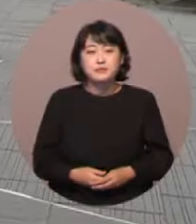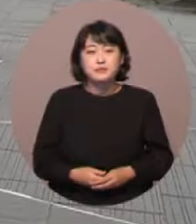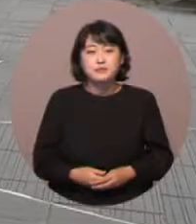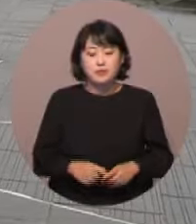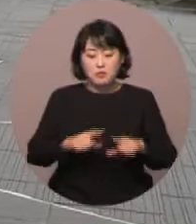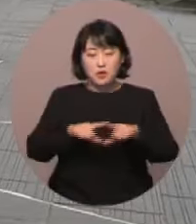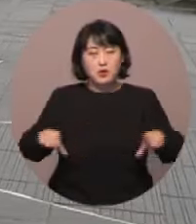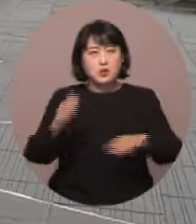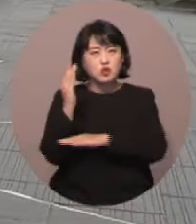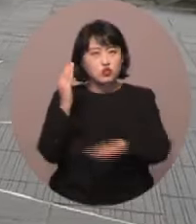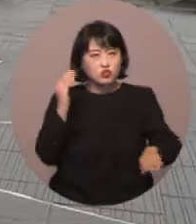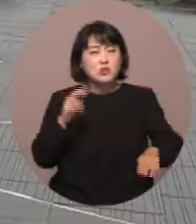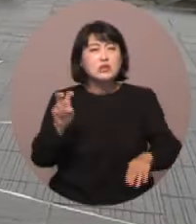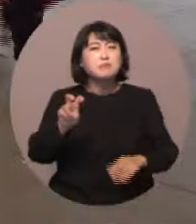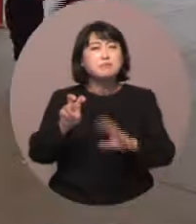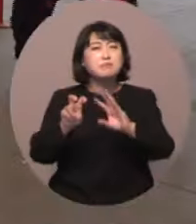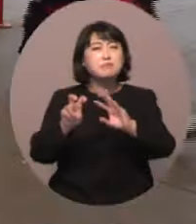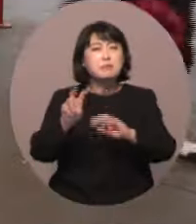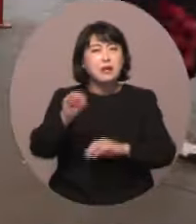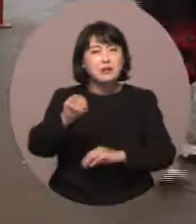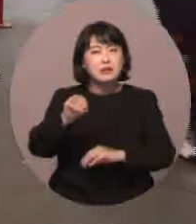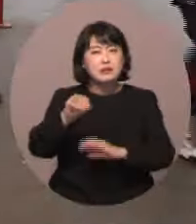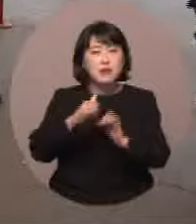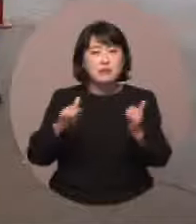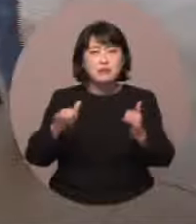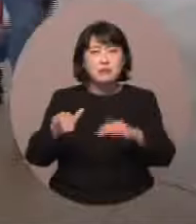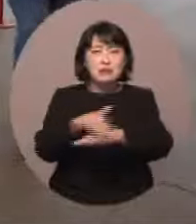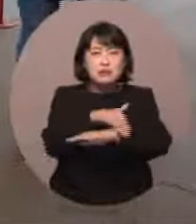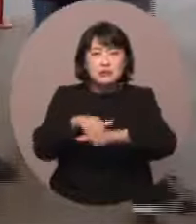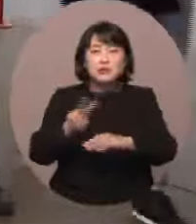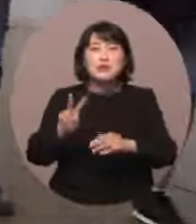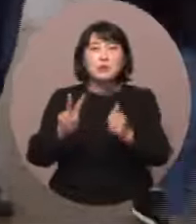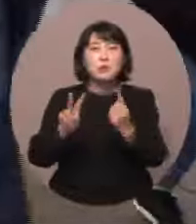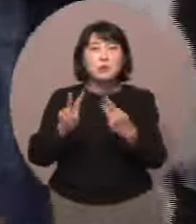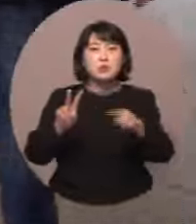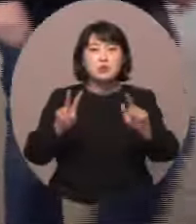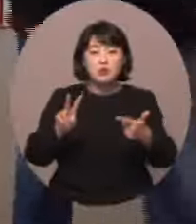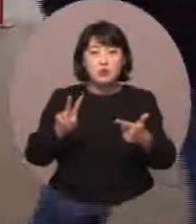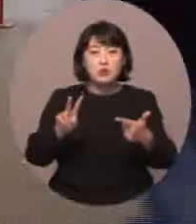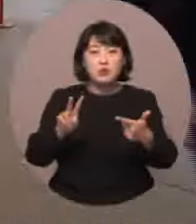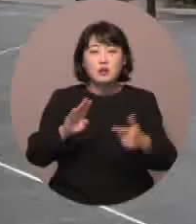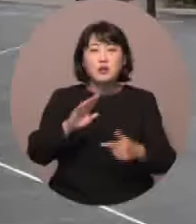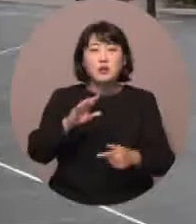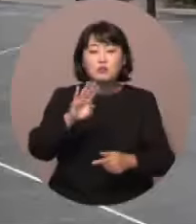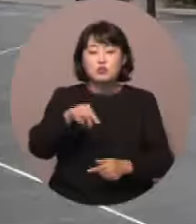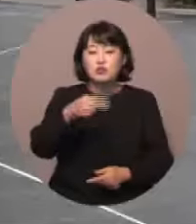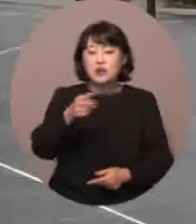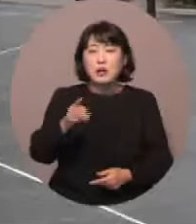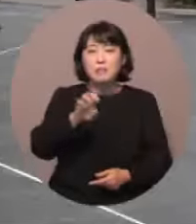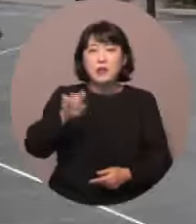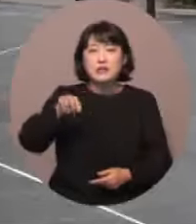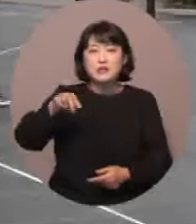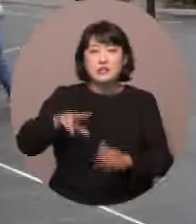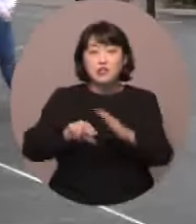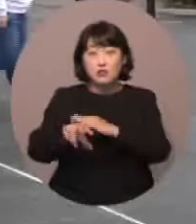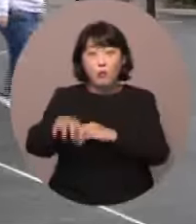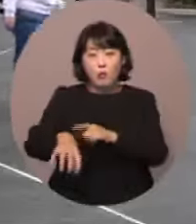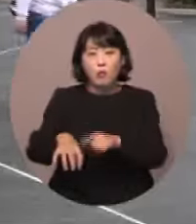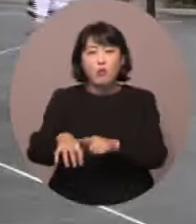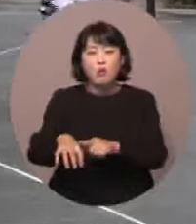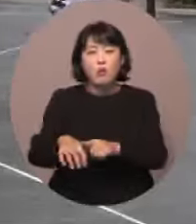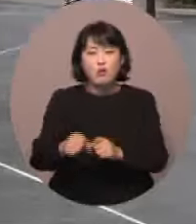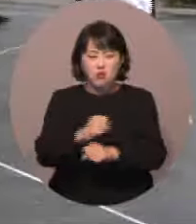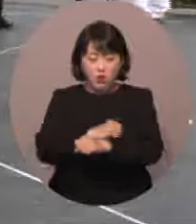평일 기준 20만 명가량이 이용하는 지하철 2호선이 지나는 부다페스트 셀칼만역. 보행자 편의를 고려해